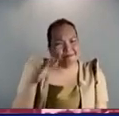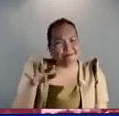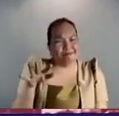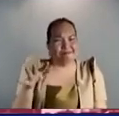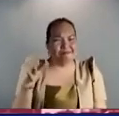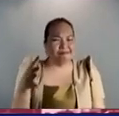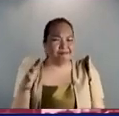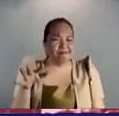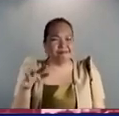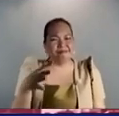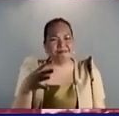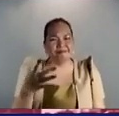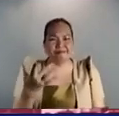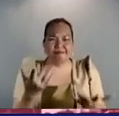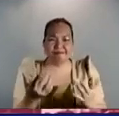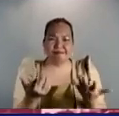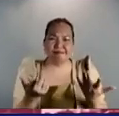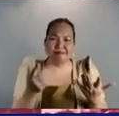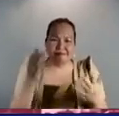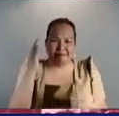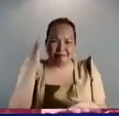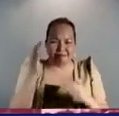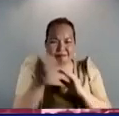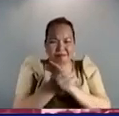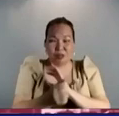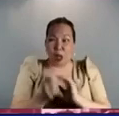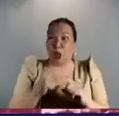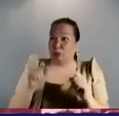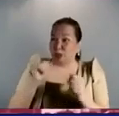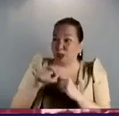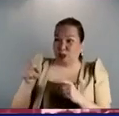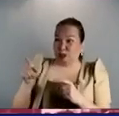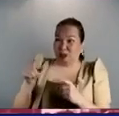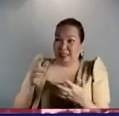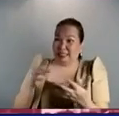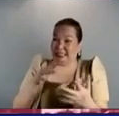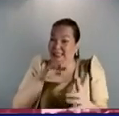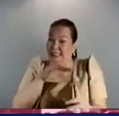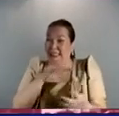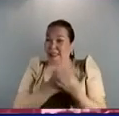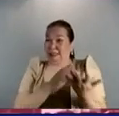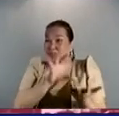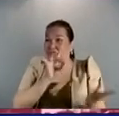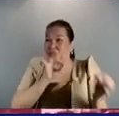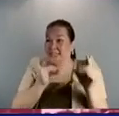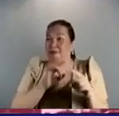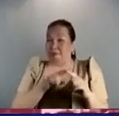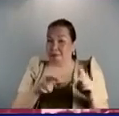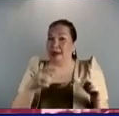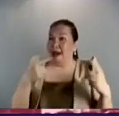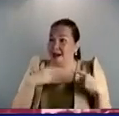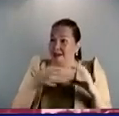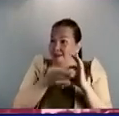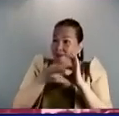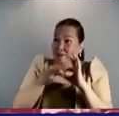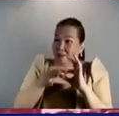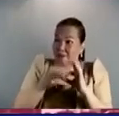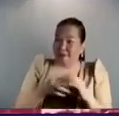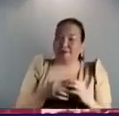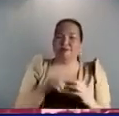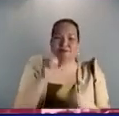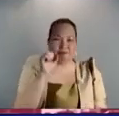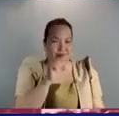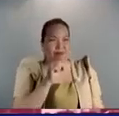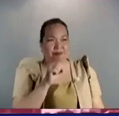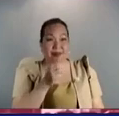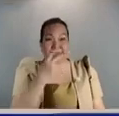rin, hindi ka rin believe sa ilang mga appointments, pero somehow, nandoon yung unity factor. Yes, yes. Okay. Ito na po, at